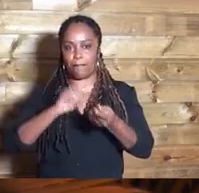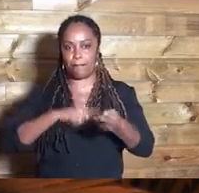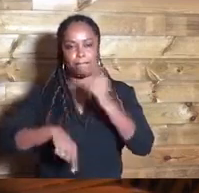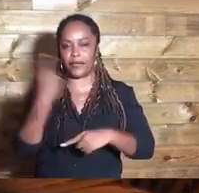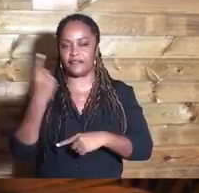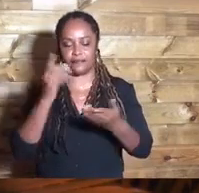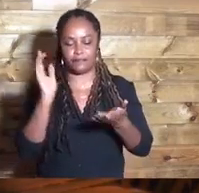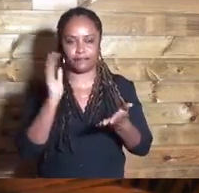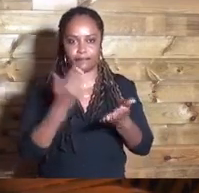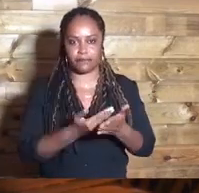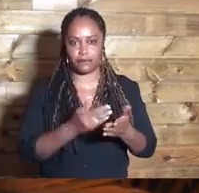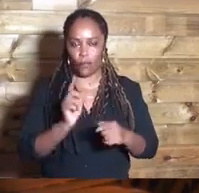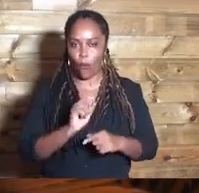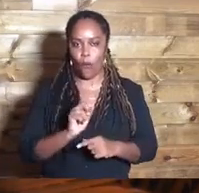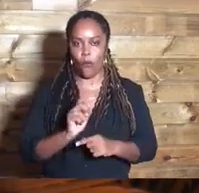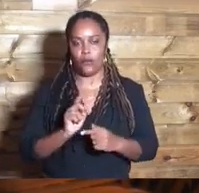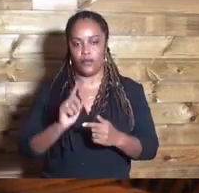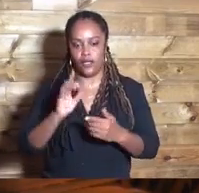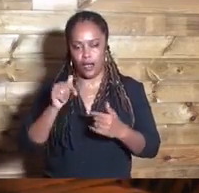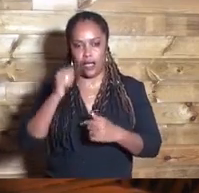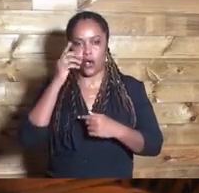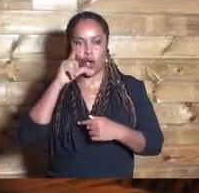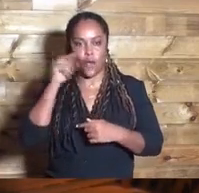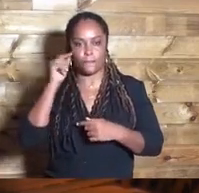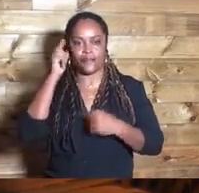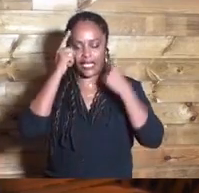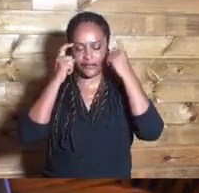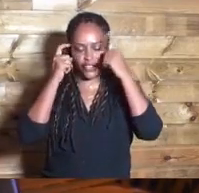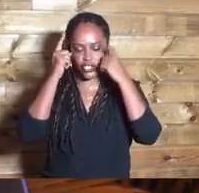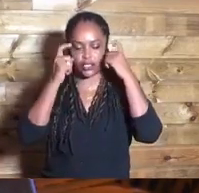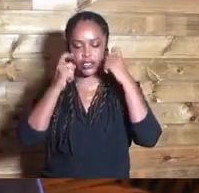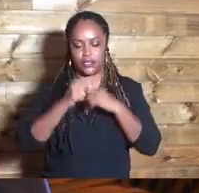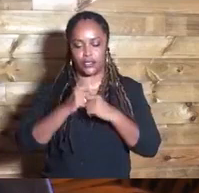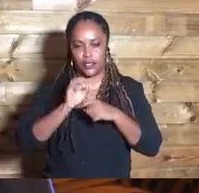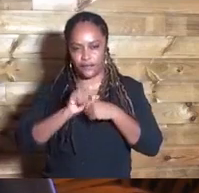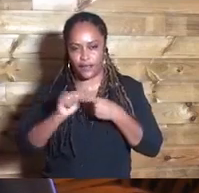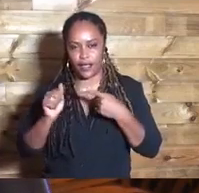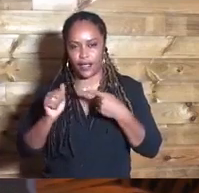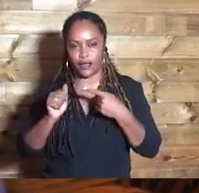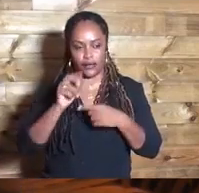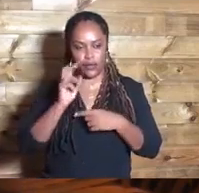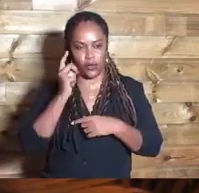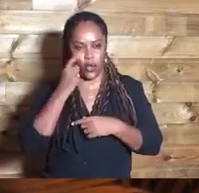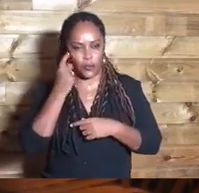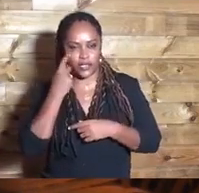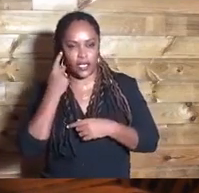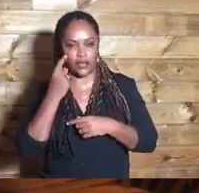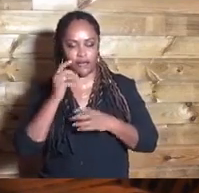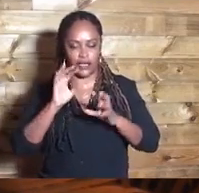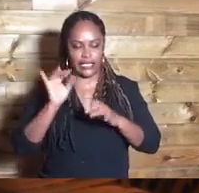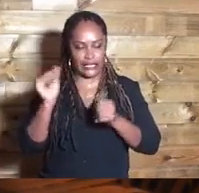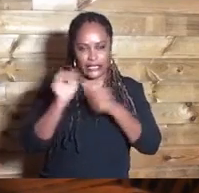Non qu'a fait et non qu'a réfléchi. Ou qu'a regardé là où il est avec qui nous avons